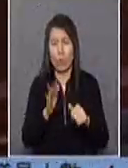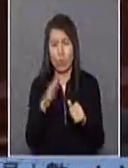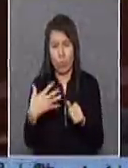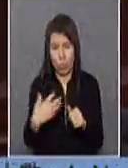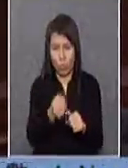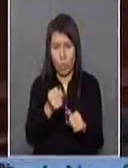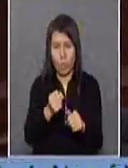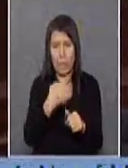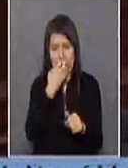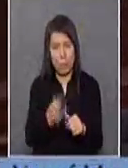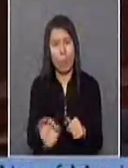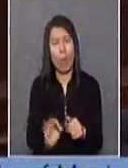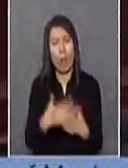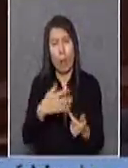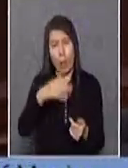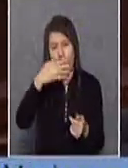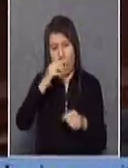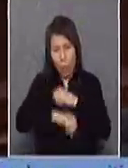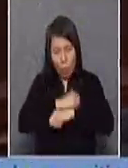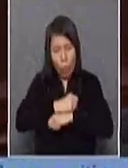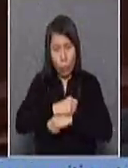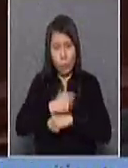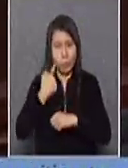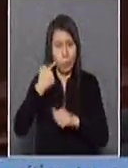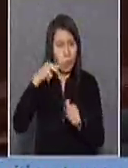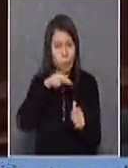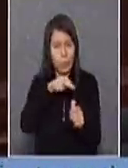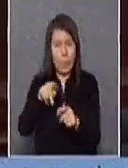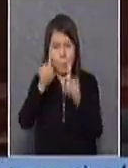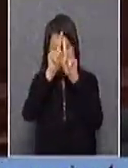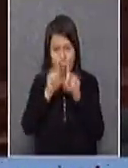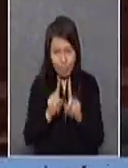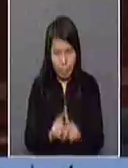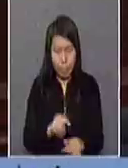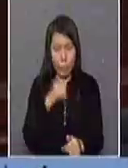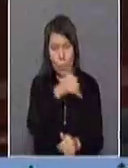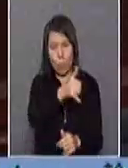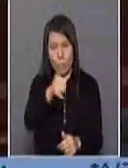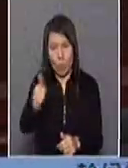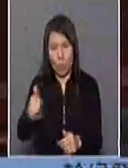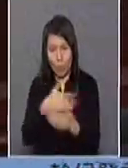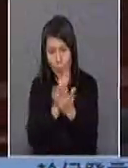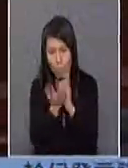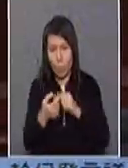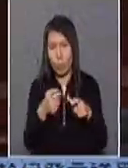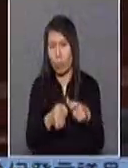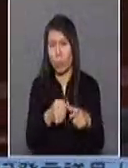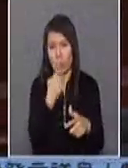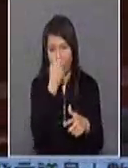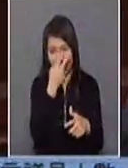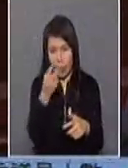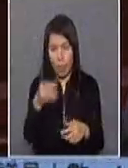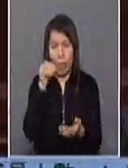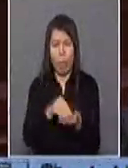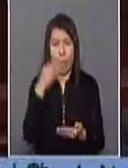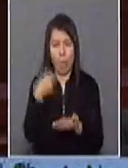哋嘅勞工督察係每年有好多即係不定嘅定期嘅巡查不同嘅企業，確保佢買保險，亦